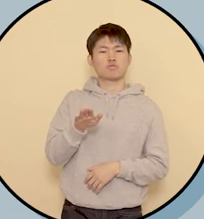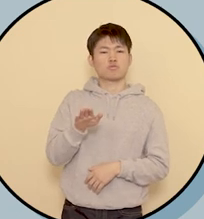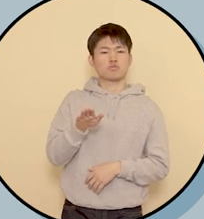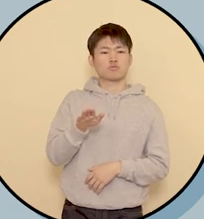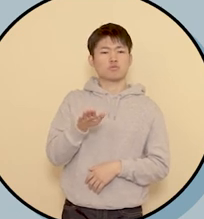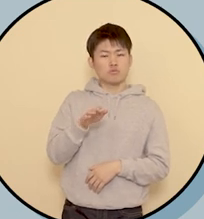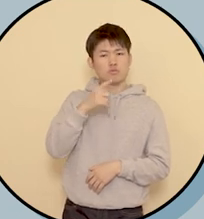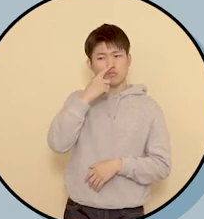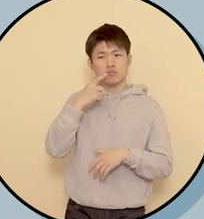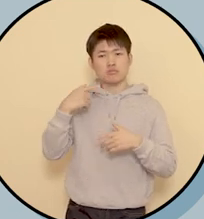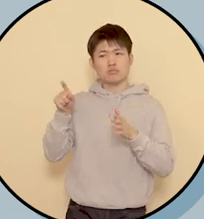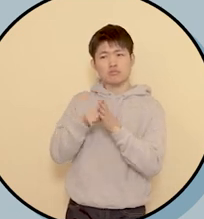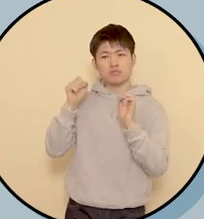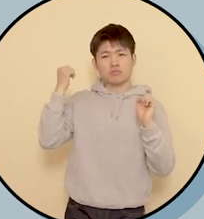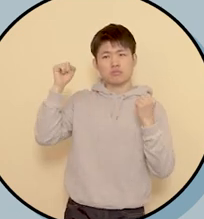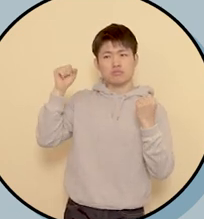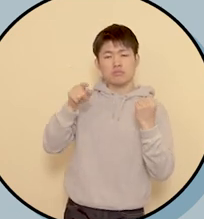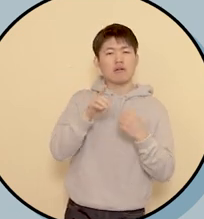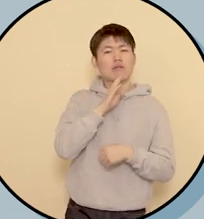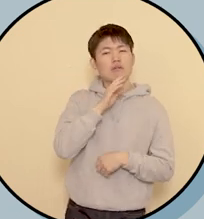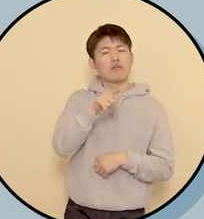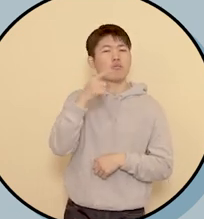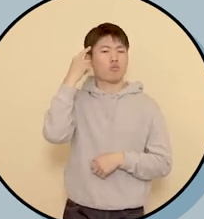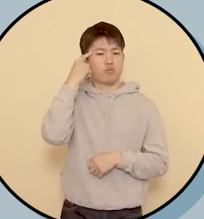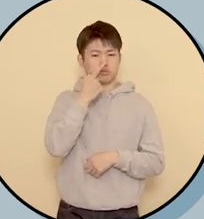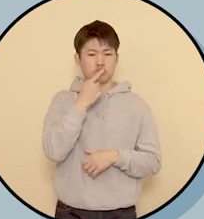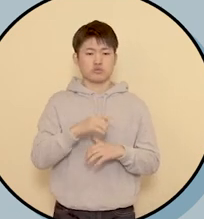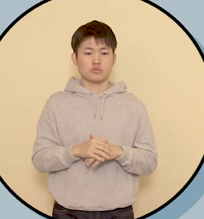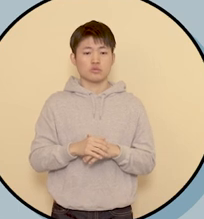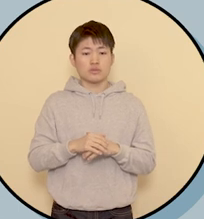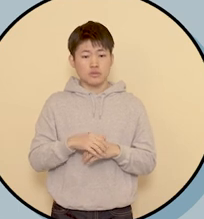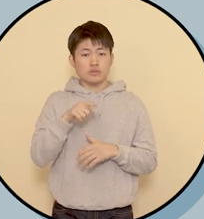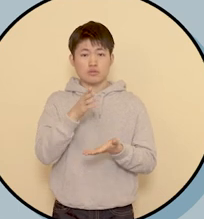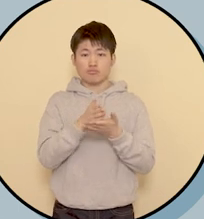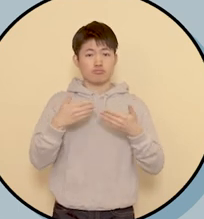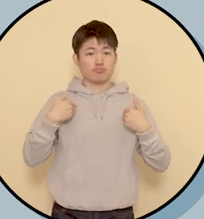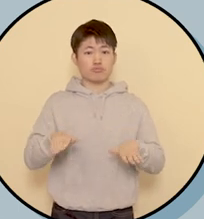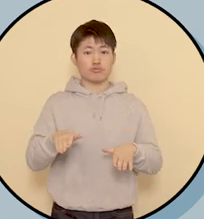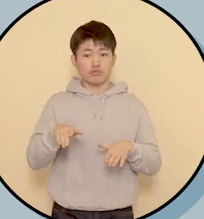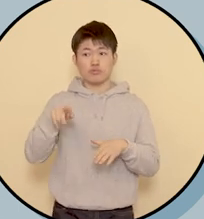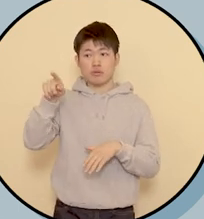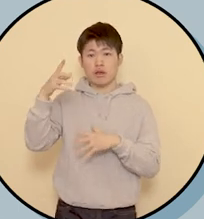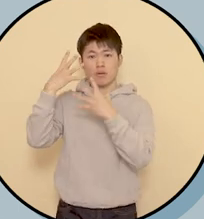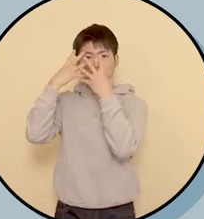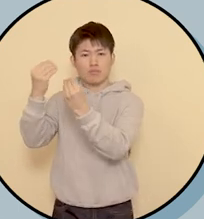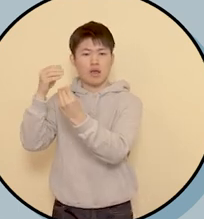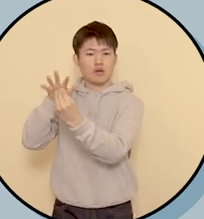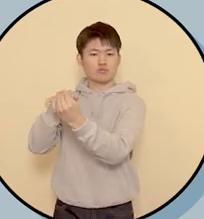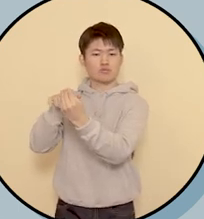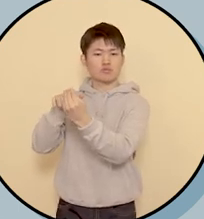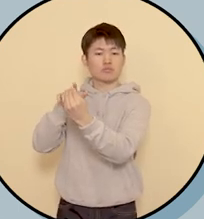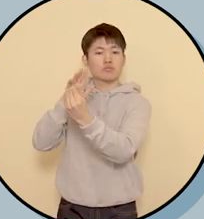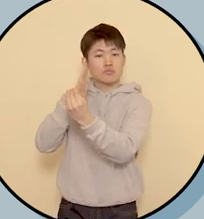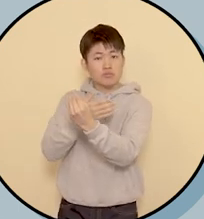るんだよなっていうのを自分の舞台経験からそれは思いましたけど、それをしないからこそ、まあ人はこう見るかもしれ